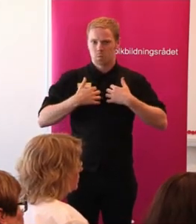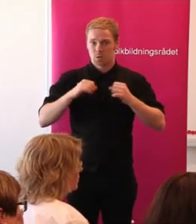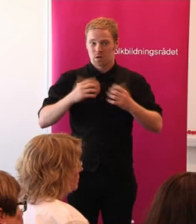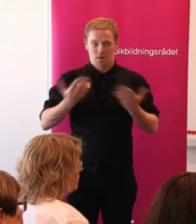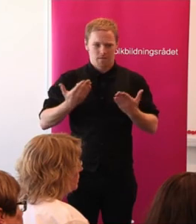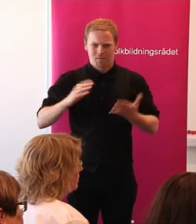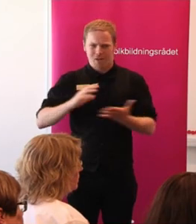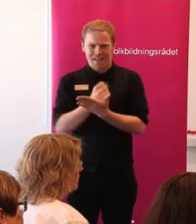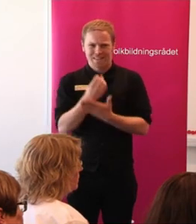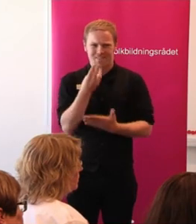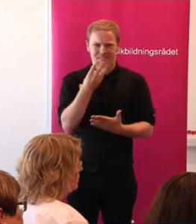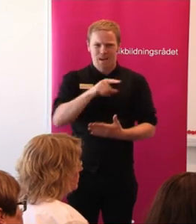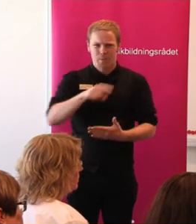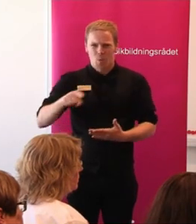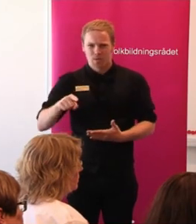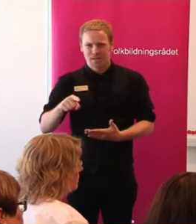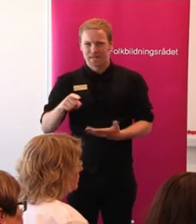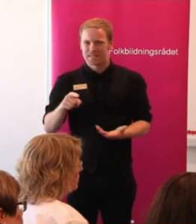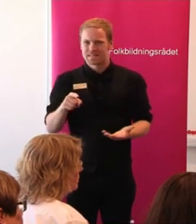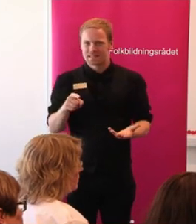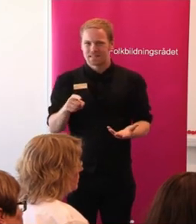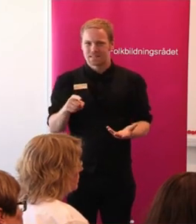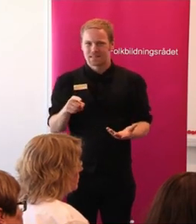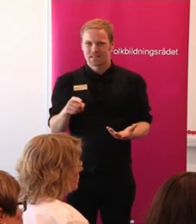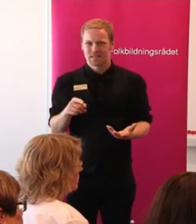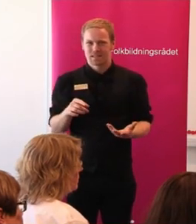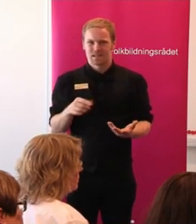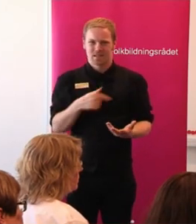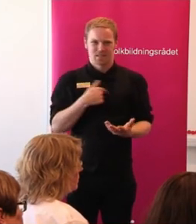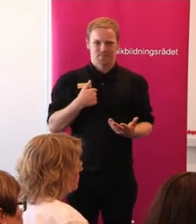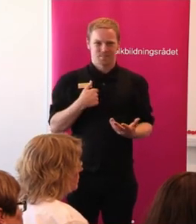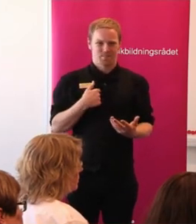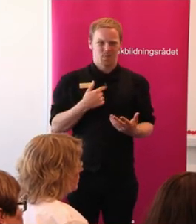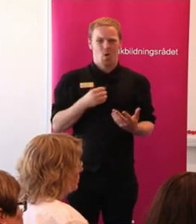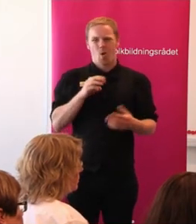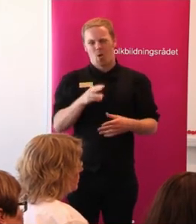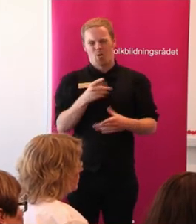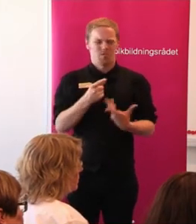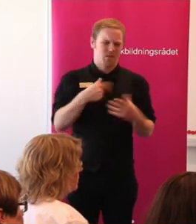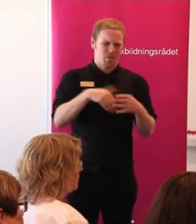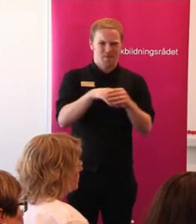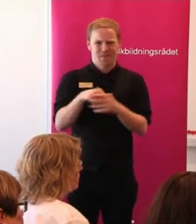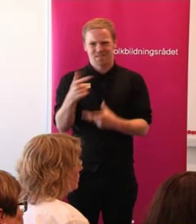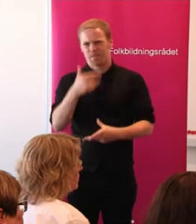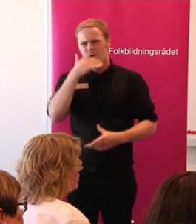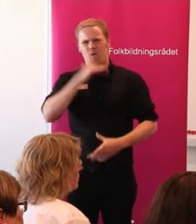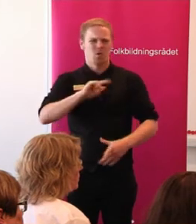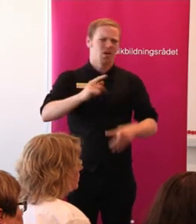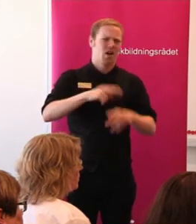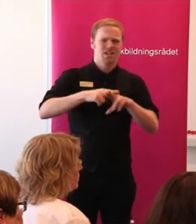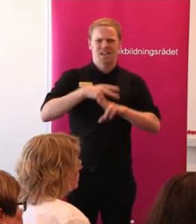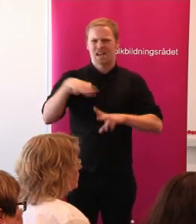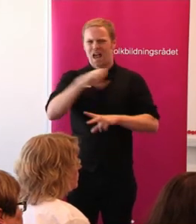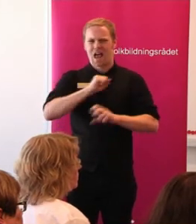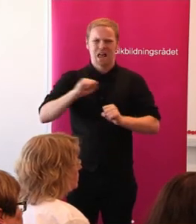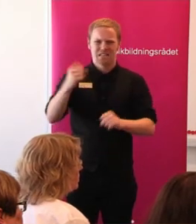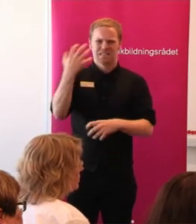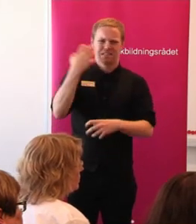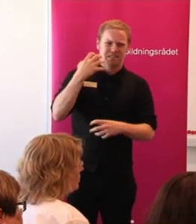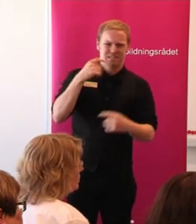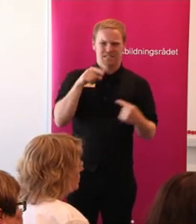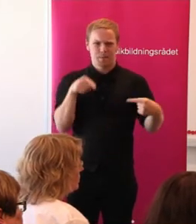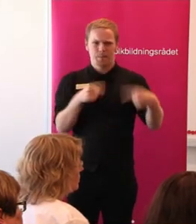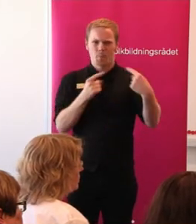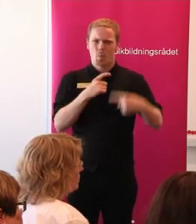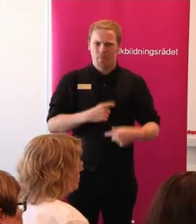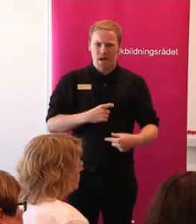man på 3 månader när man kanske är väldigt desillusionerad och ung och tycker att liksom, ja, alla är emot mig. Mm. Men det visar